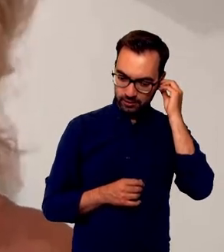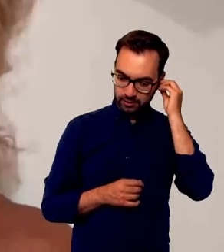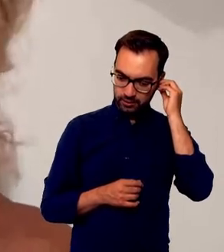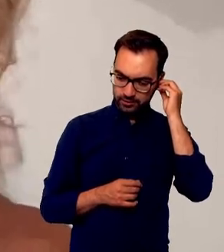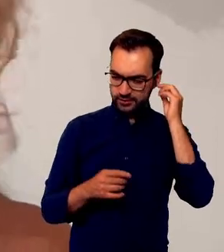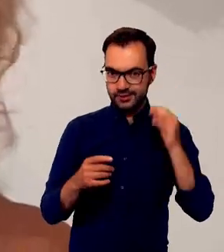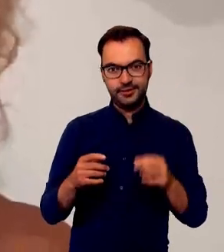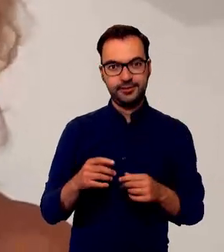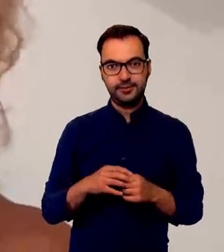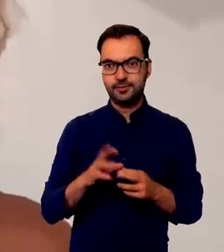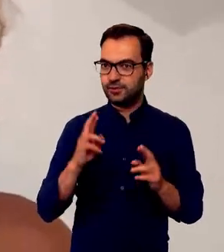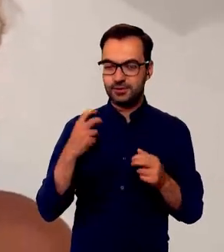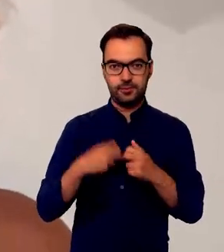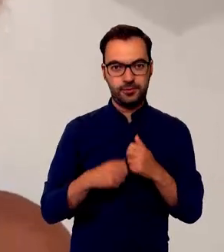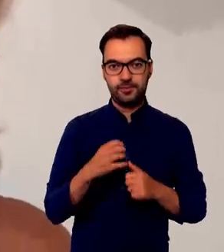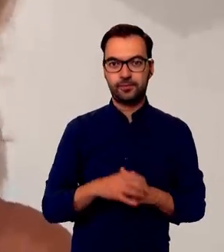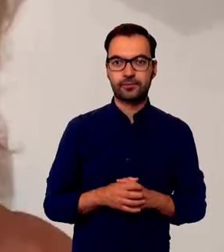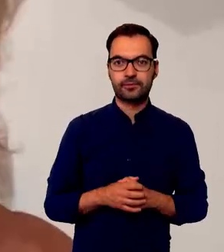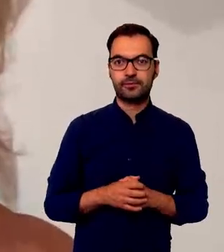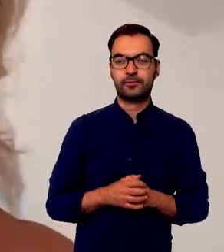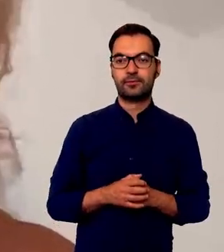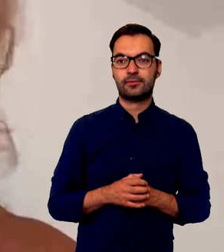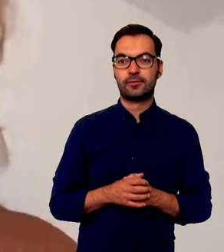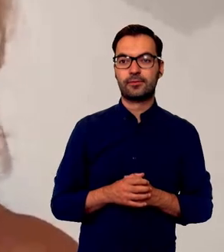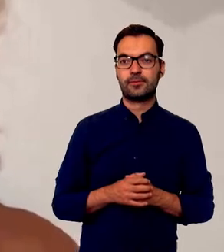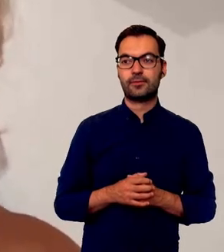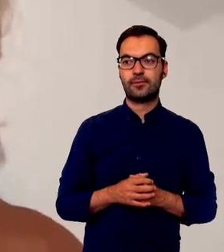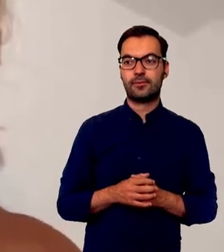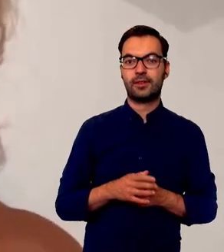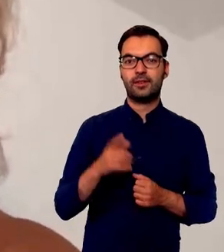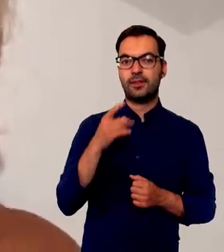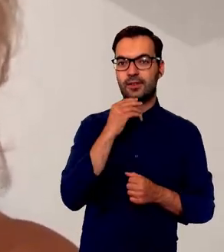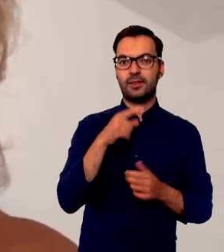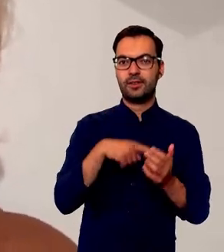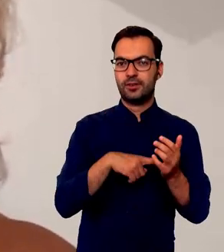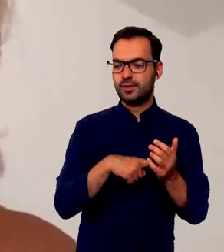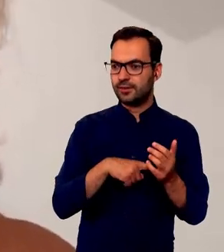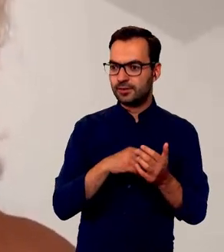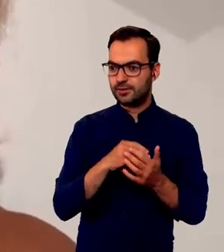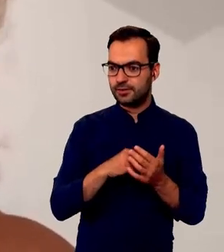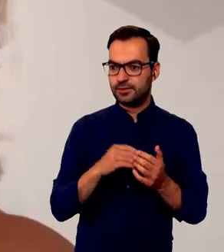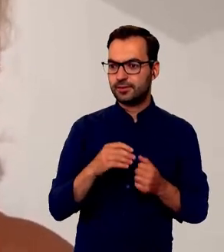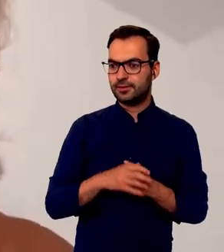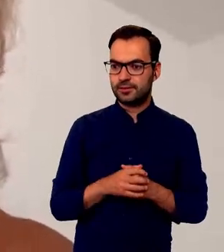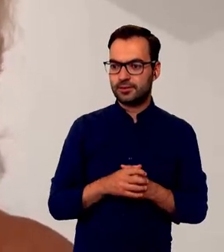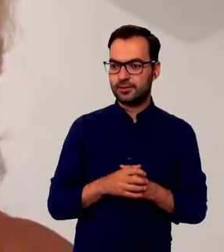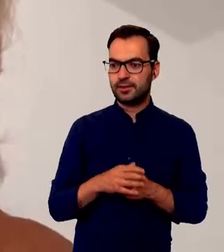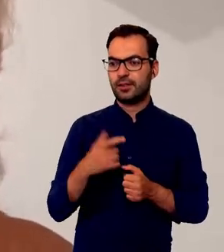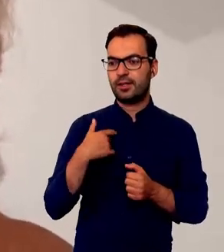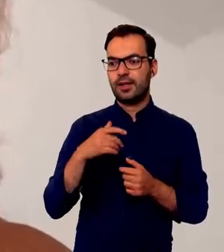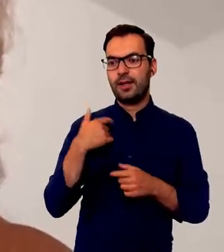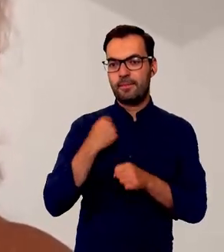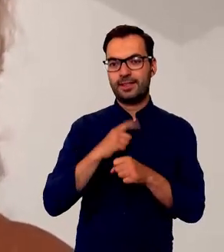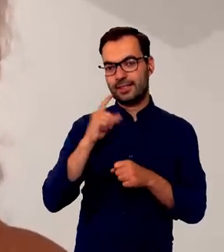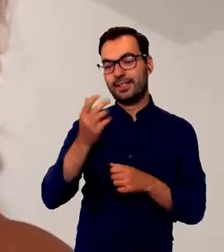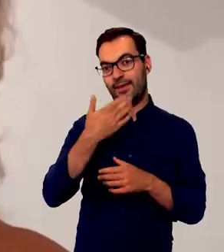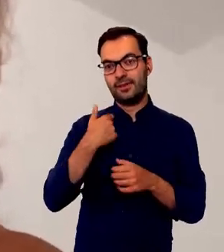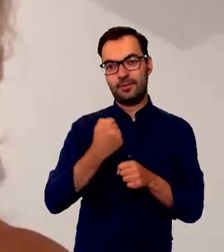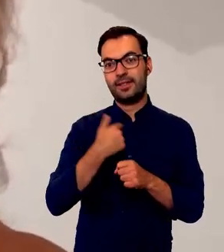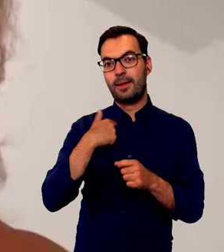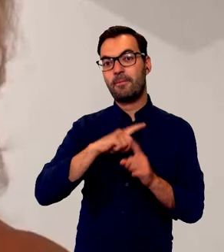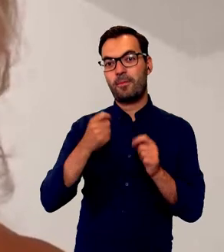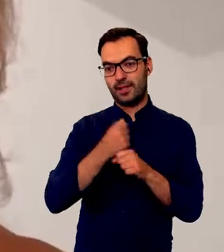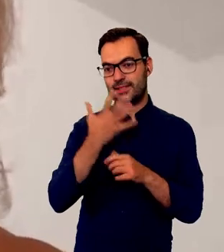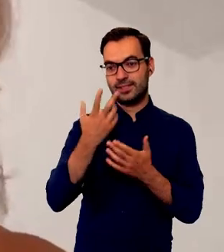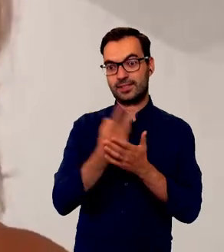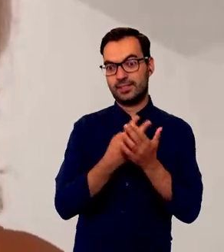IT, od moich szeroko rozstawionych oczu, mówi do mnie i to pisze, dawaj, słuchaj, ja do pracy lecę, ale proszę cię, dawaj, bo jak wrócę z pracy,